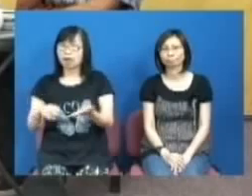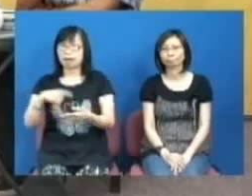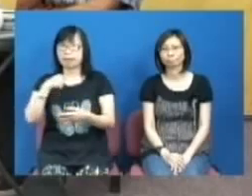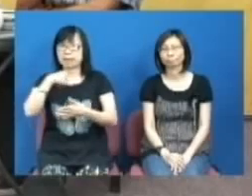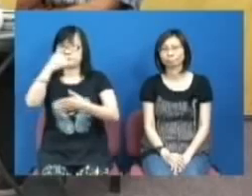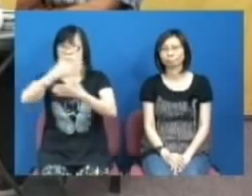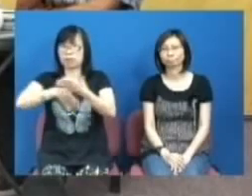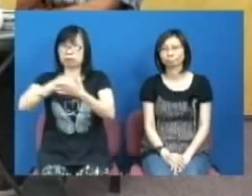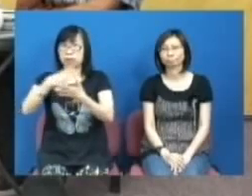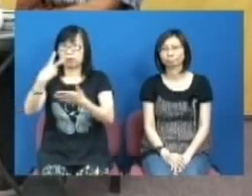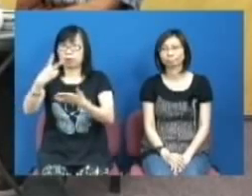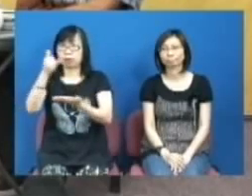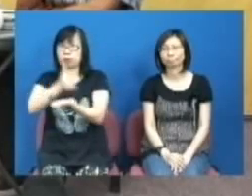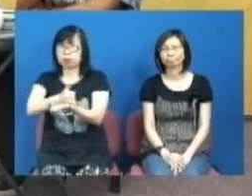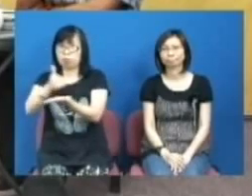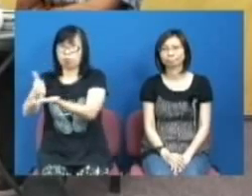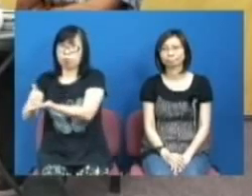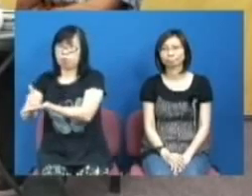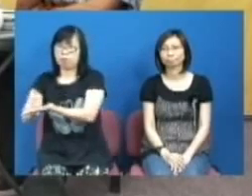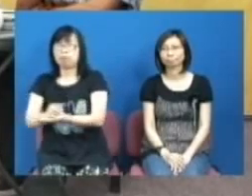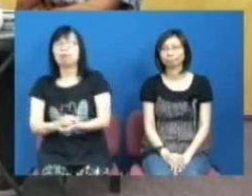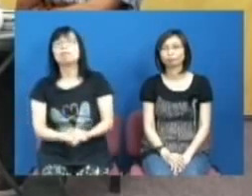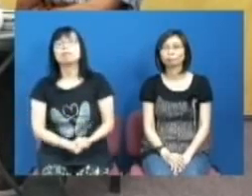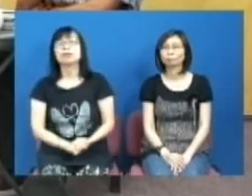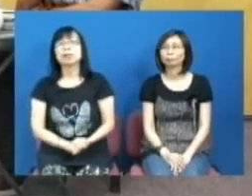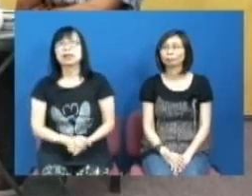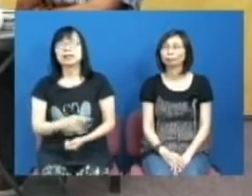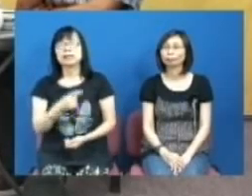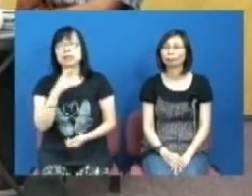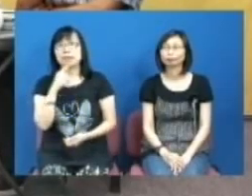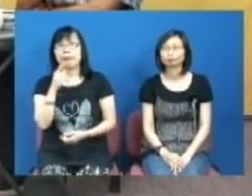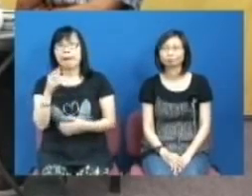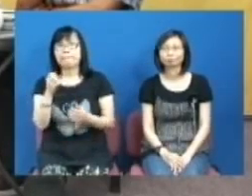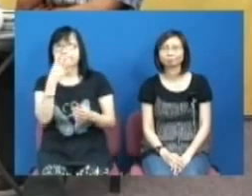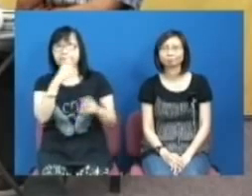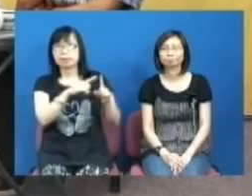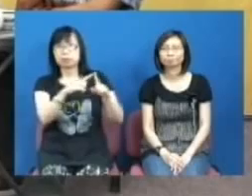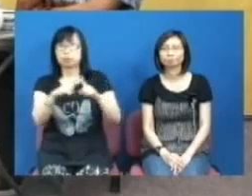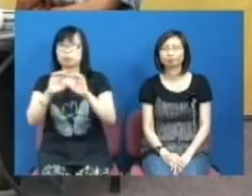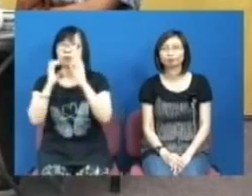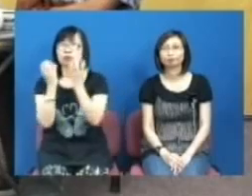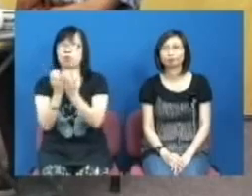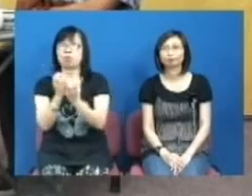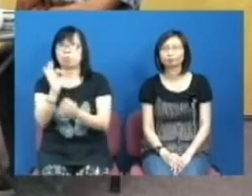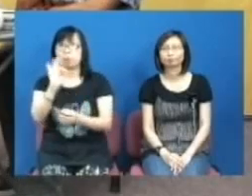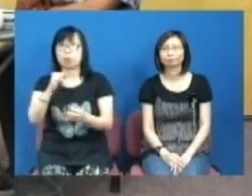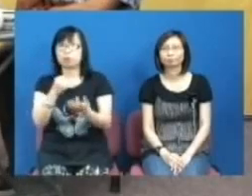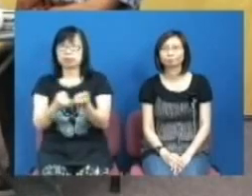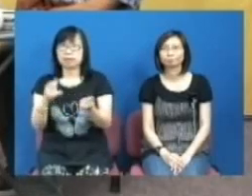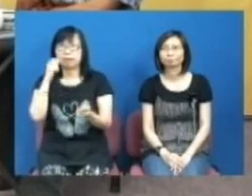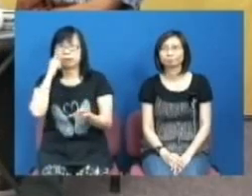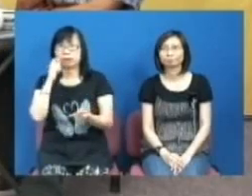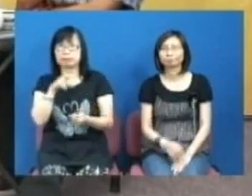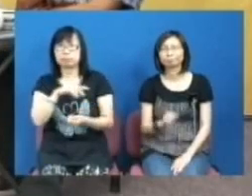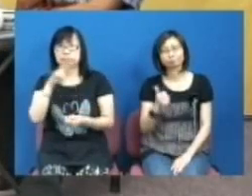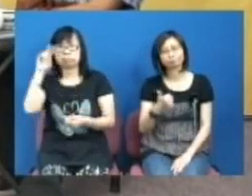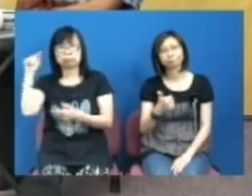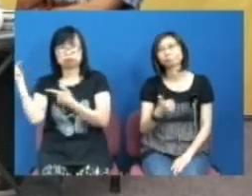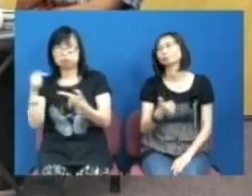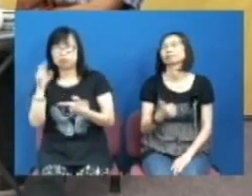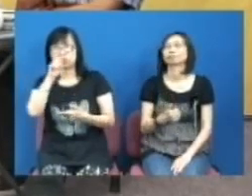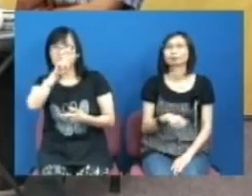兩席議席，直選議席才叫倒退呢？ 即如果 所以 你民主黨這個政黨沒有生命力，就是他永遠看這個政制而已嘛，